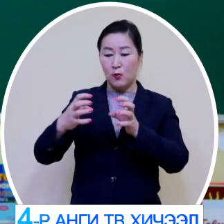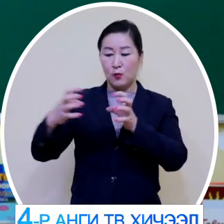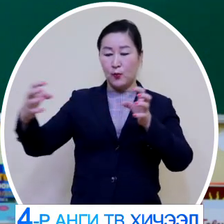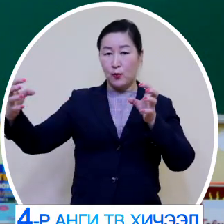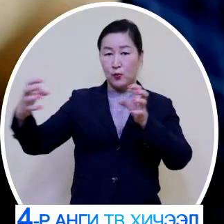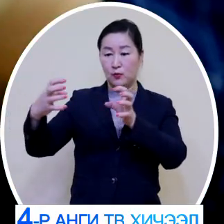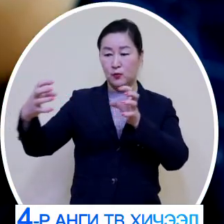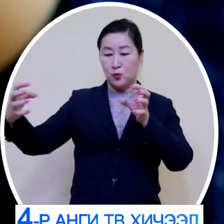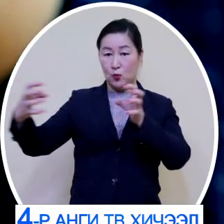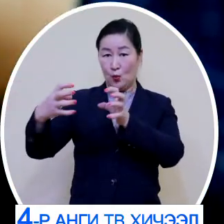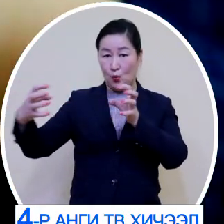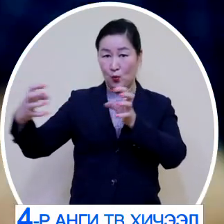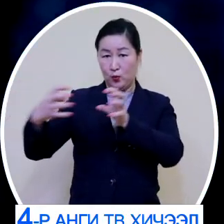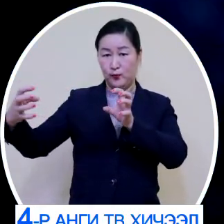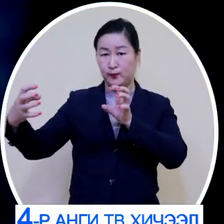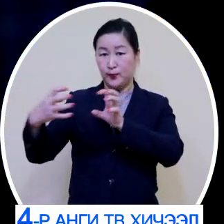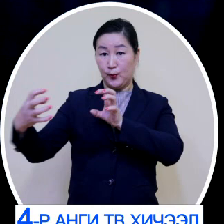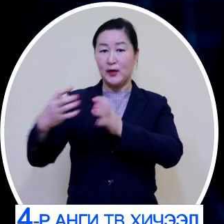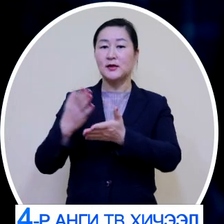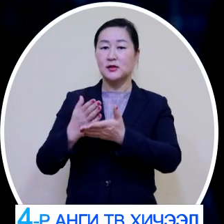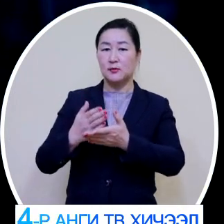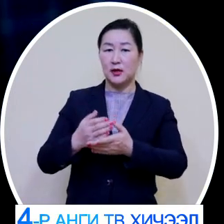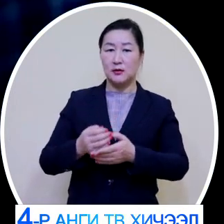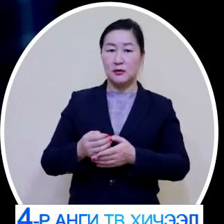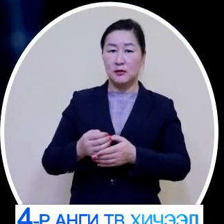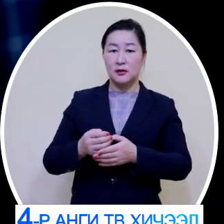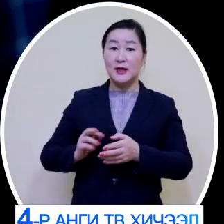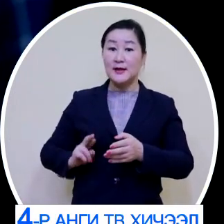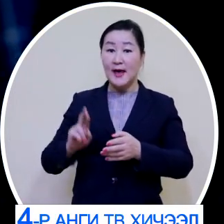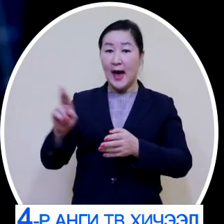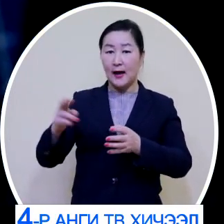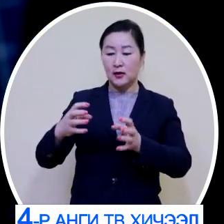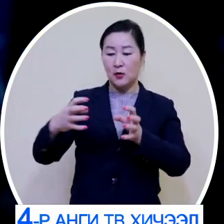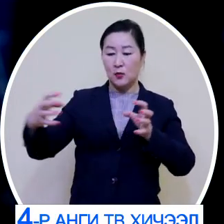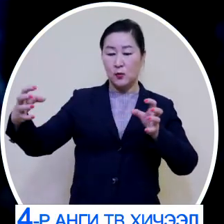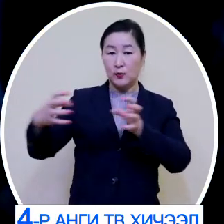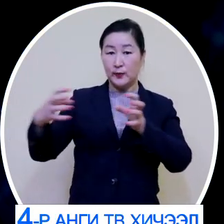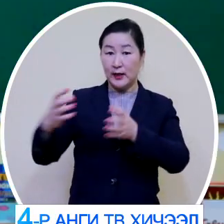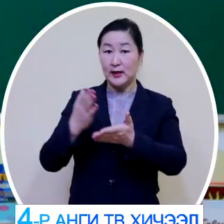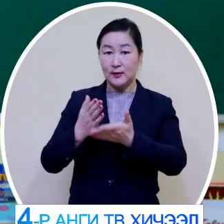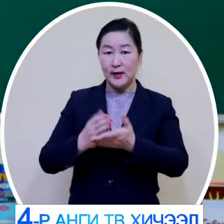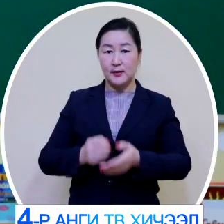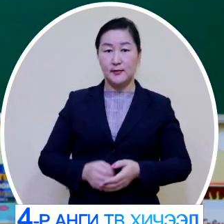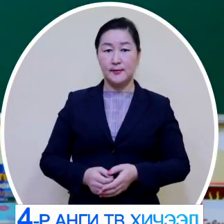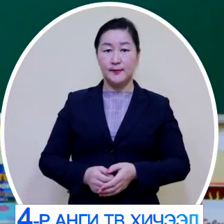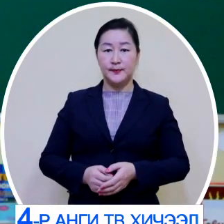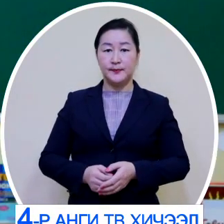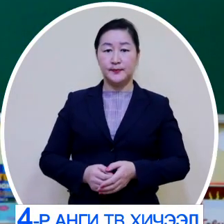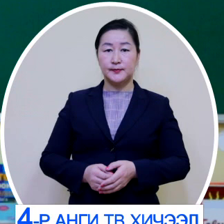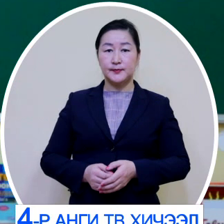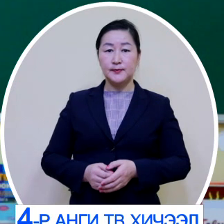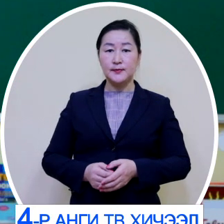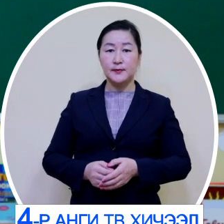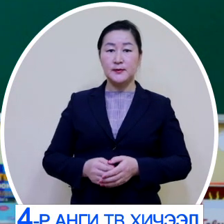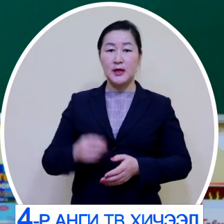байна? За, бидний өмнөх соронз болохоор туйлаар нь ялгаад өгцөн байсан. Цинхэр болон улаан